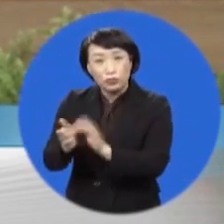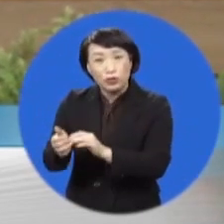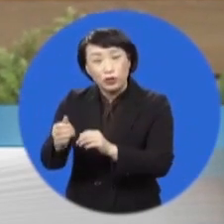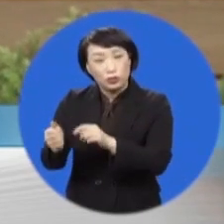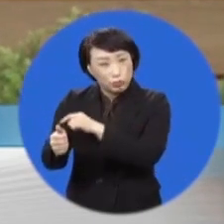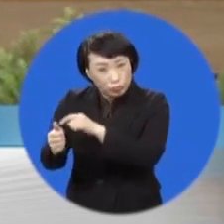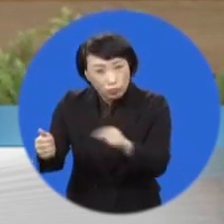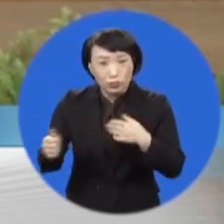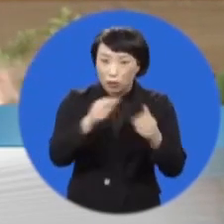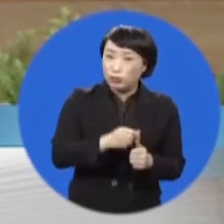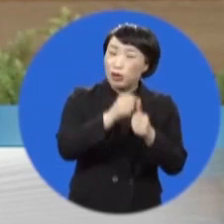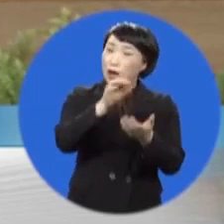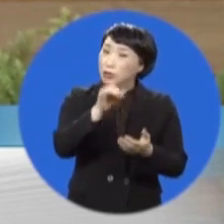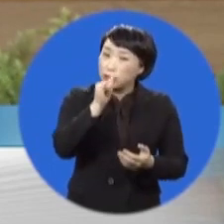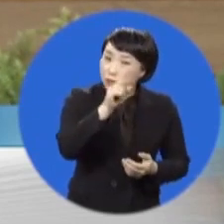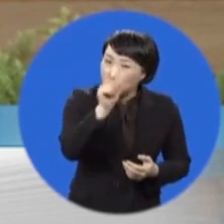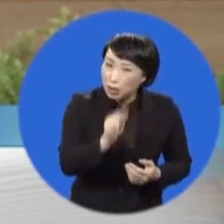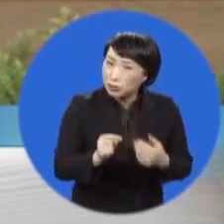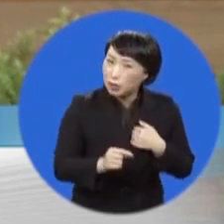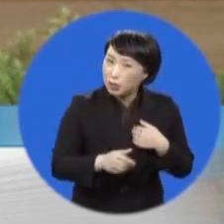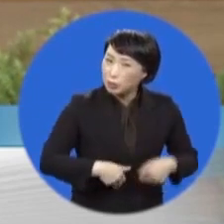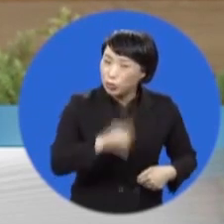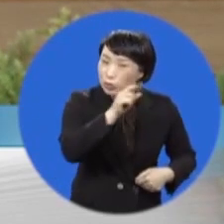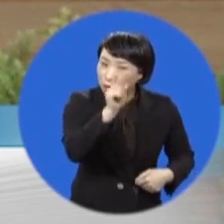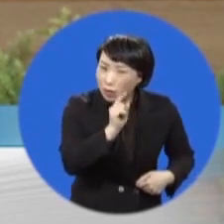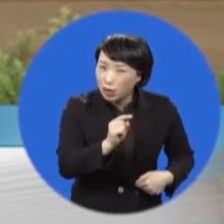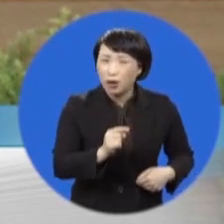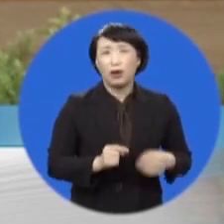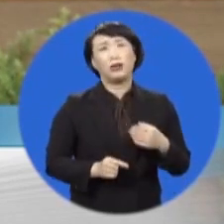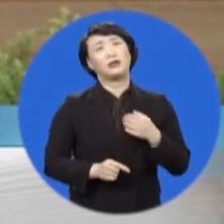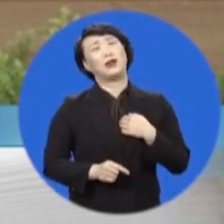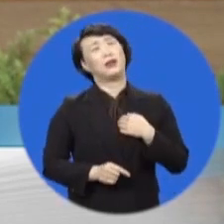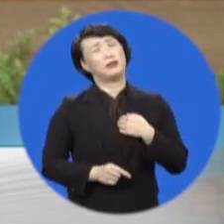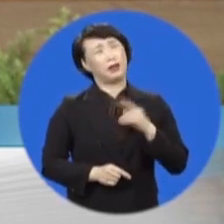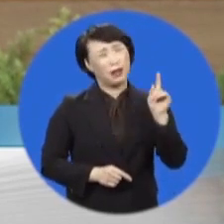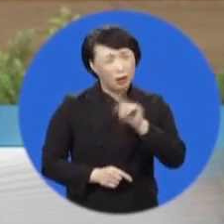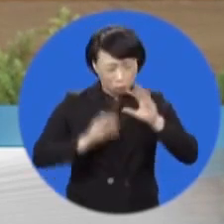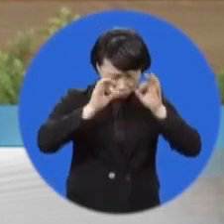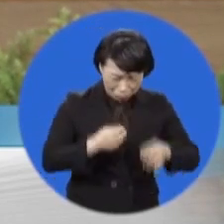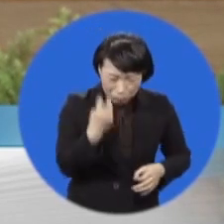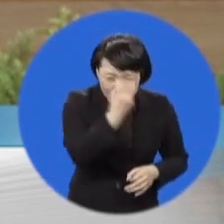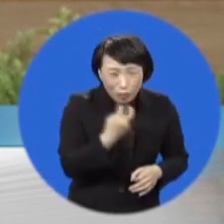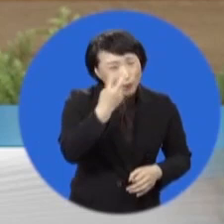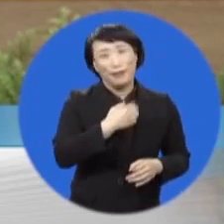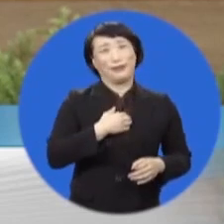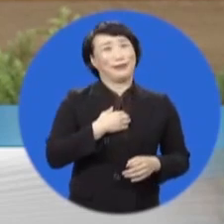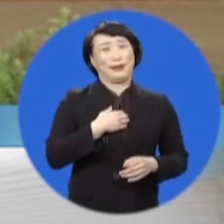라 나를 살려 늘 같이 아니라 남은 아 분만 놔 두어